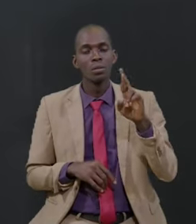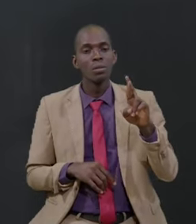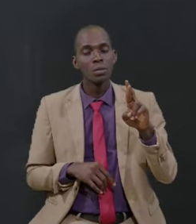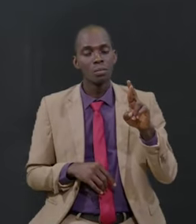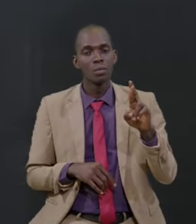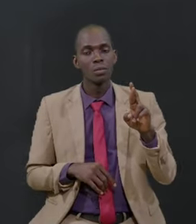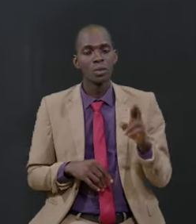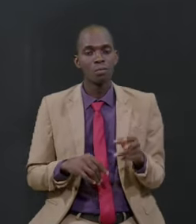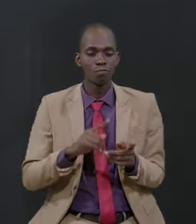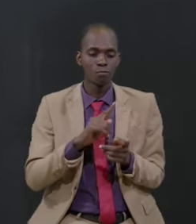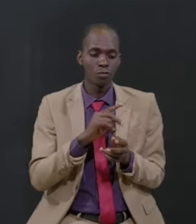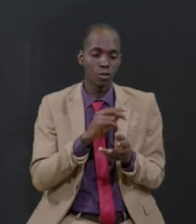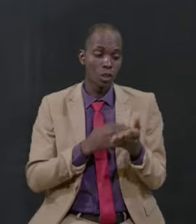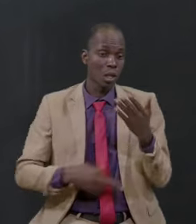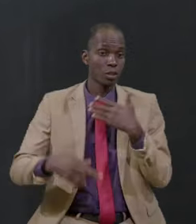restauré.